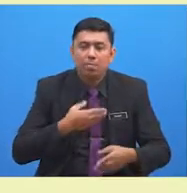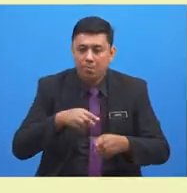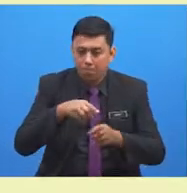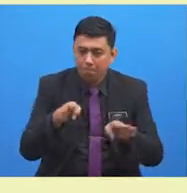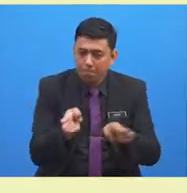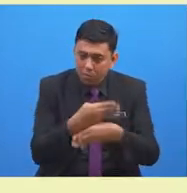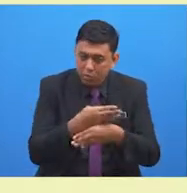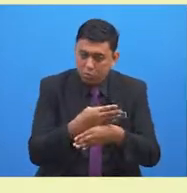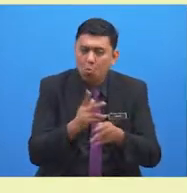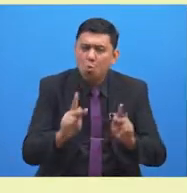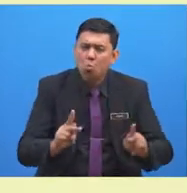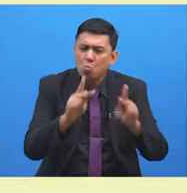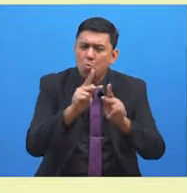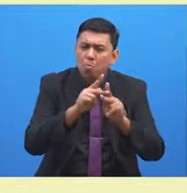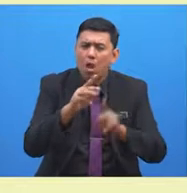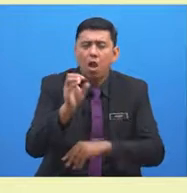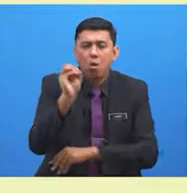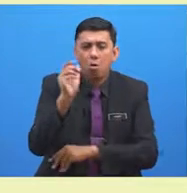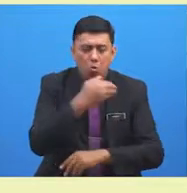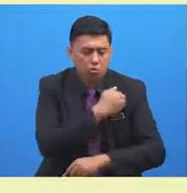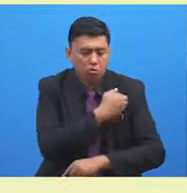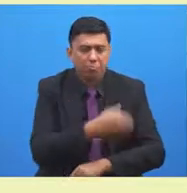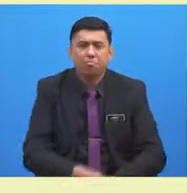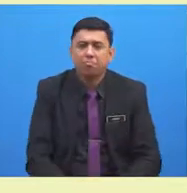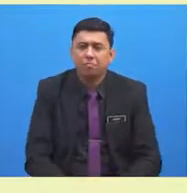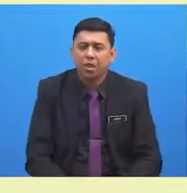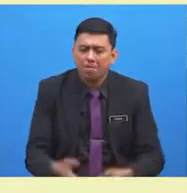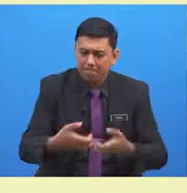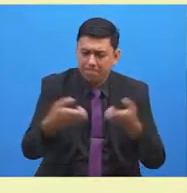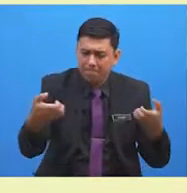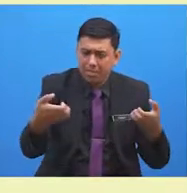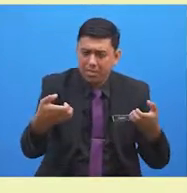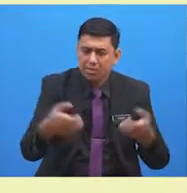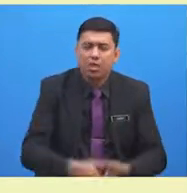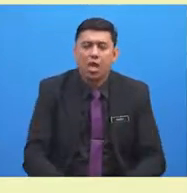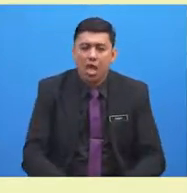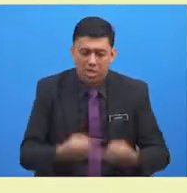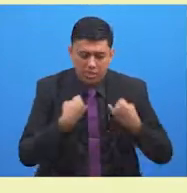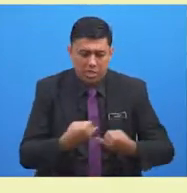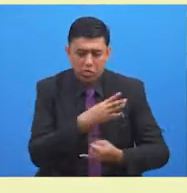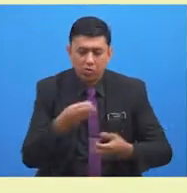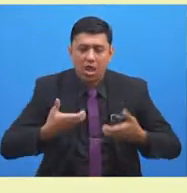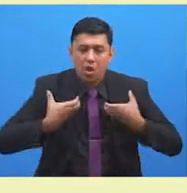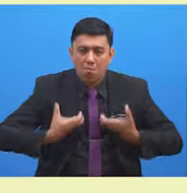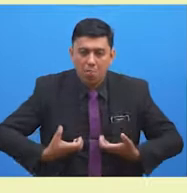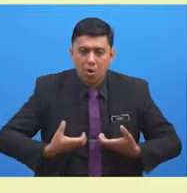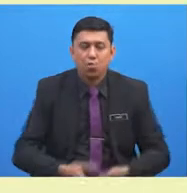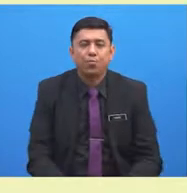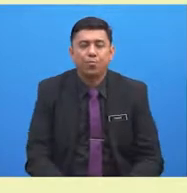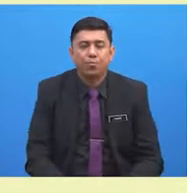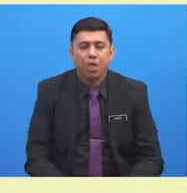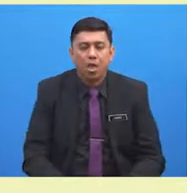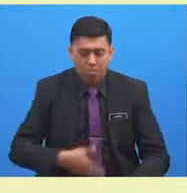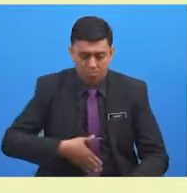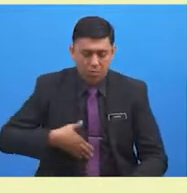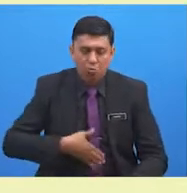kubah otot. Organ tubuh ini memisahkan jantung dan paru-paru dengan organ perut